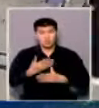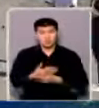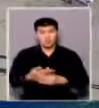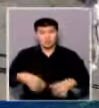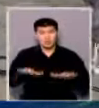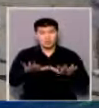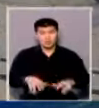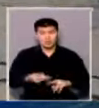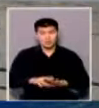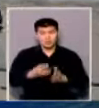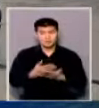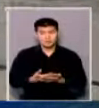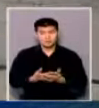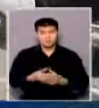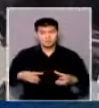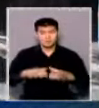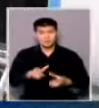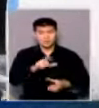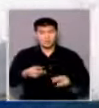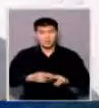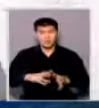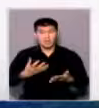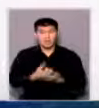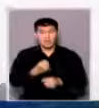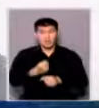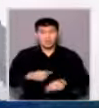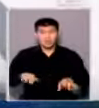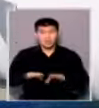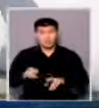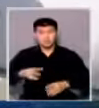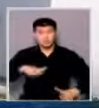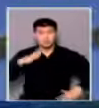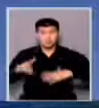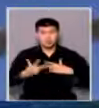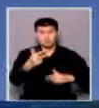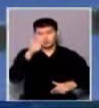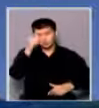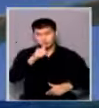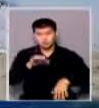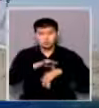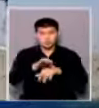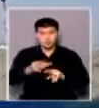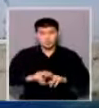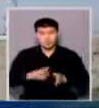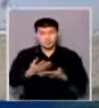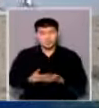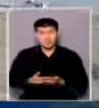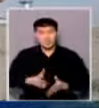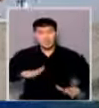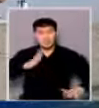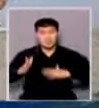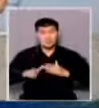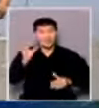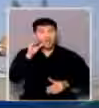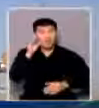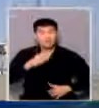бөлек. Мамандардың біліктілігін шыңдау үшін осы сипаттағы оқу-жаттығу айына үш рет ұйымдастырылады. Бұл жолы дайындықтан ақылды